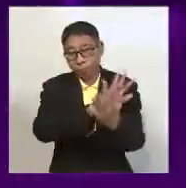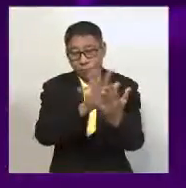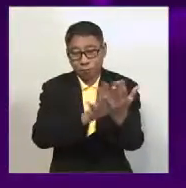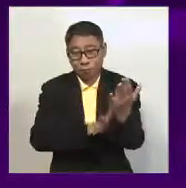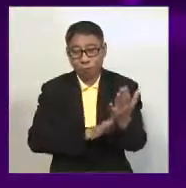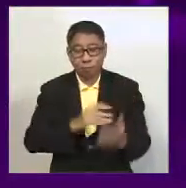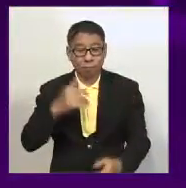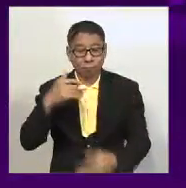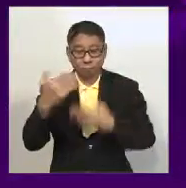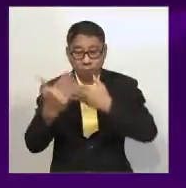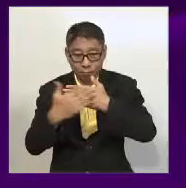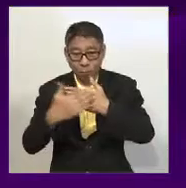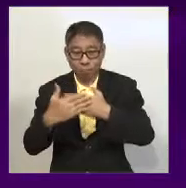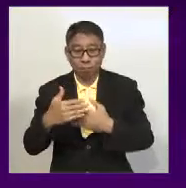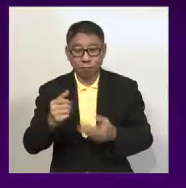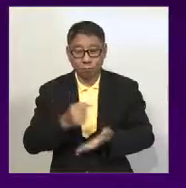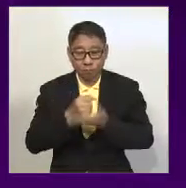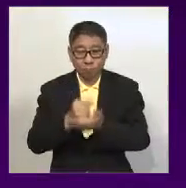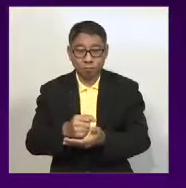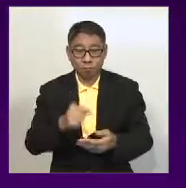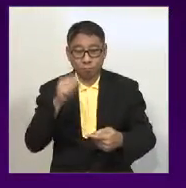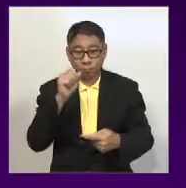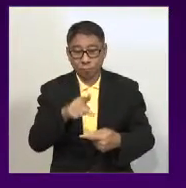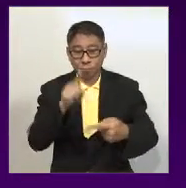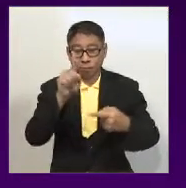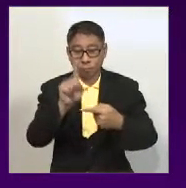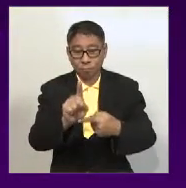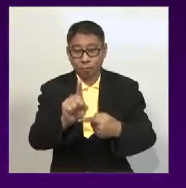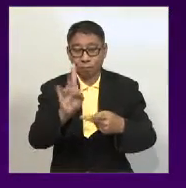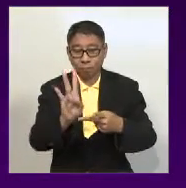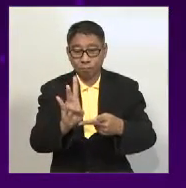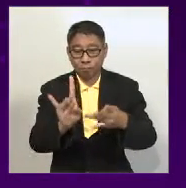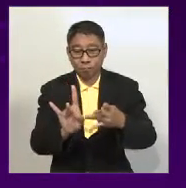ศค่ะสามารถที่จะแจ้งขอความช่วยเหลือไปได้นะคะทางสายด่วนหมายเลข